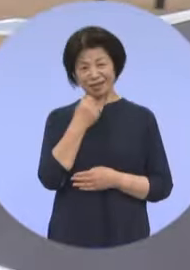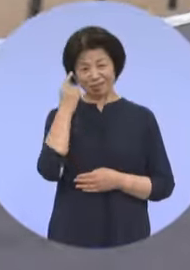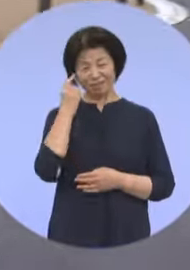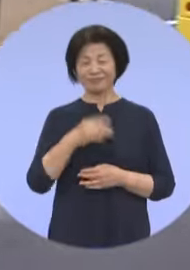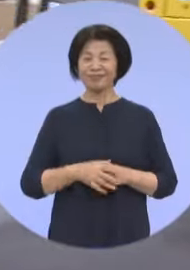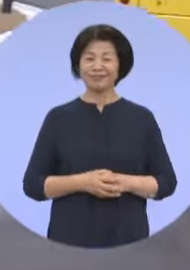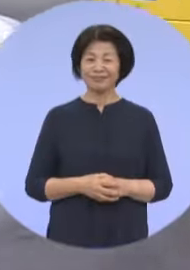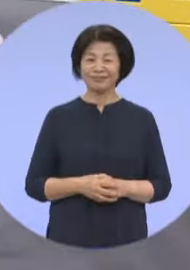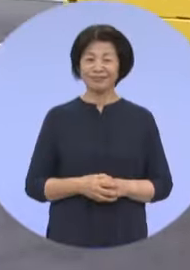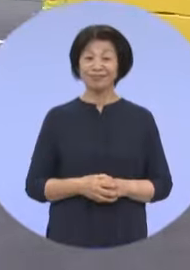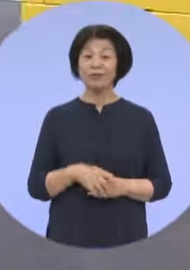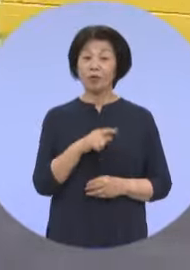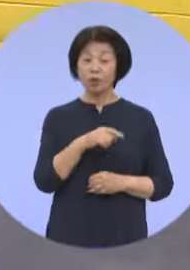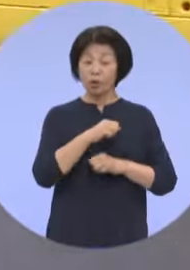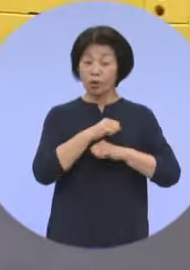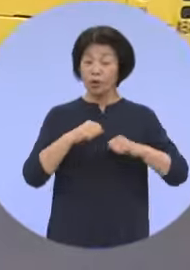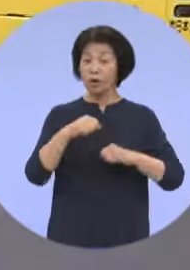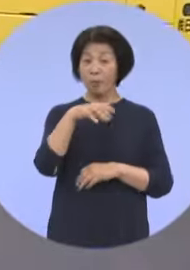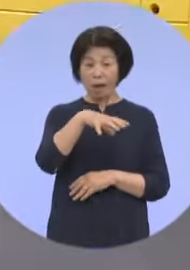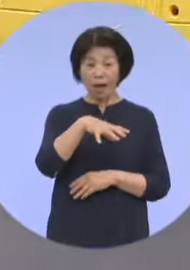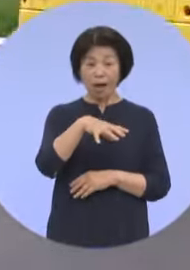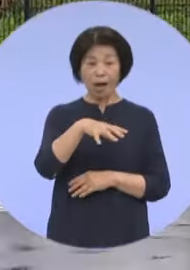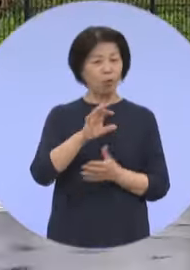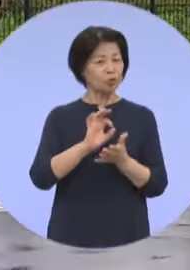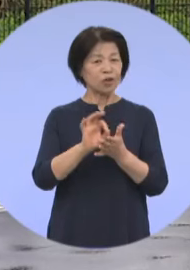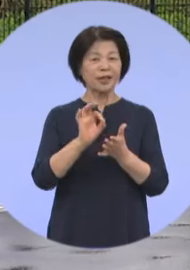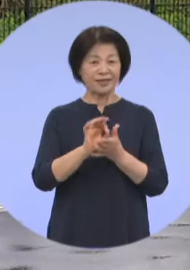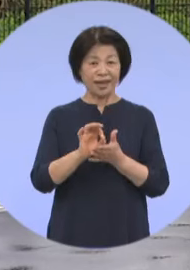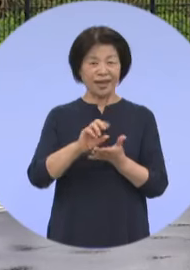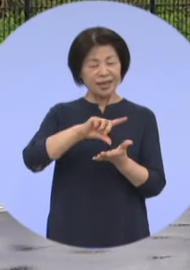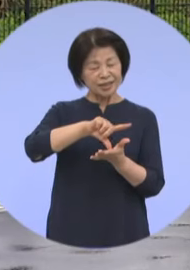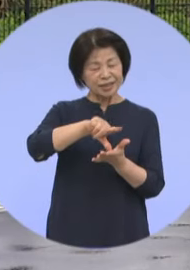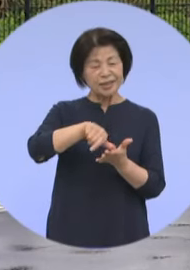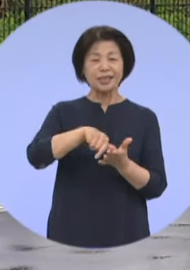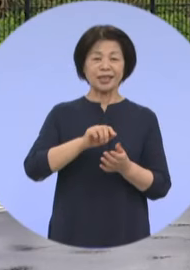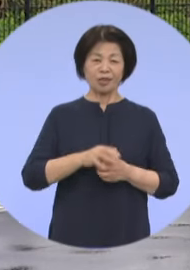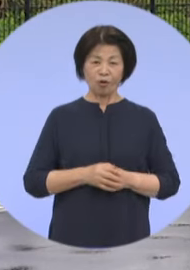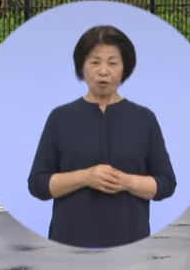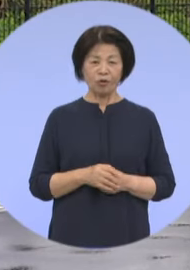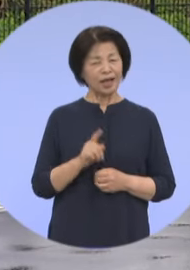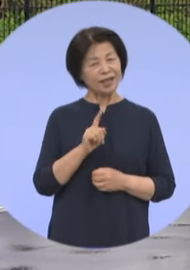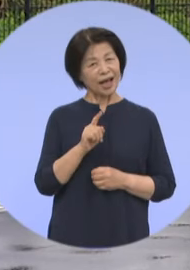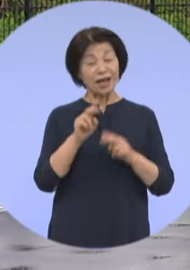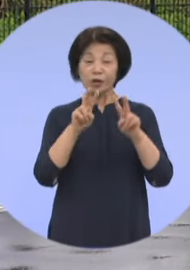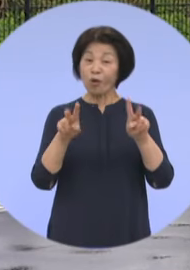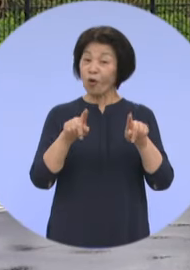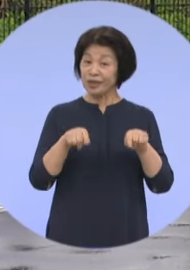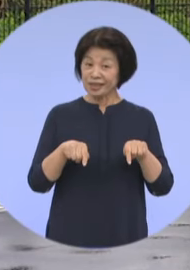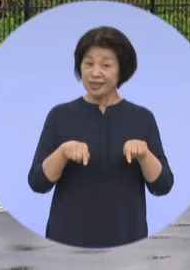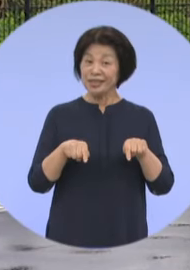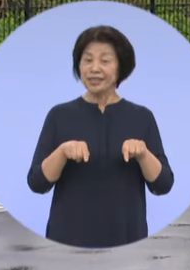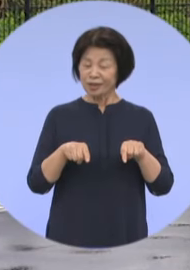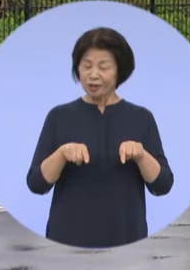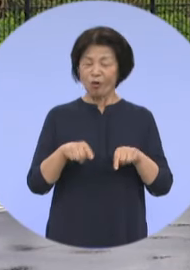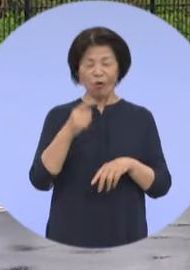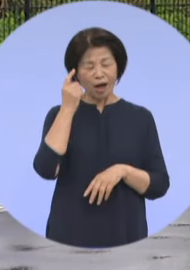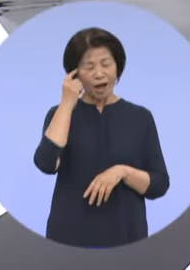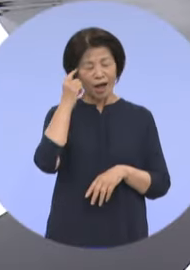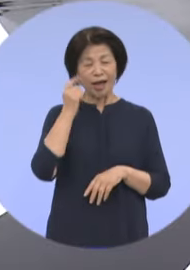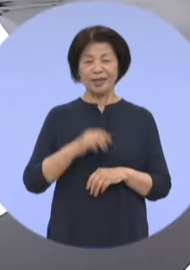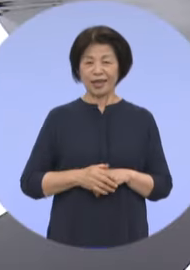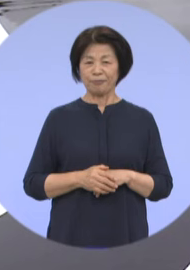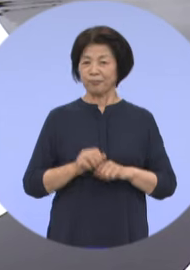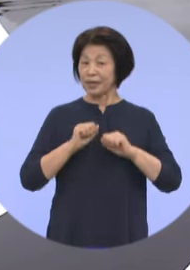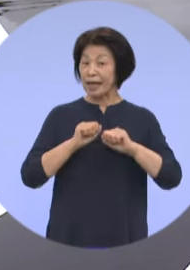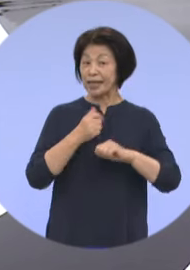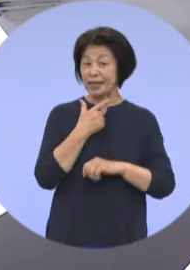この広場を活用してですね、地域の、行事として、いろん